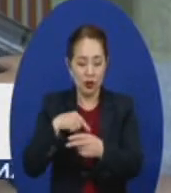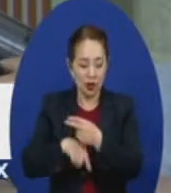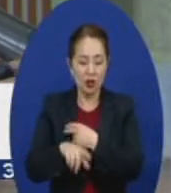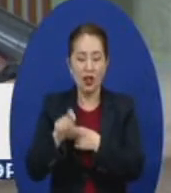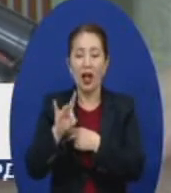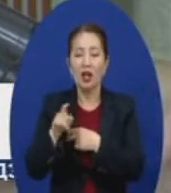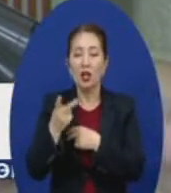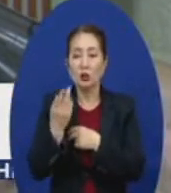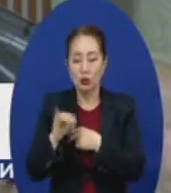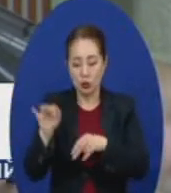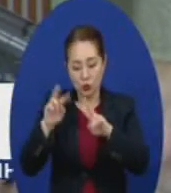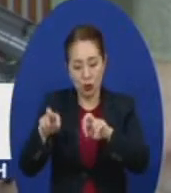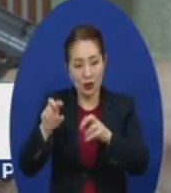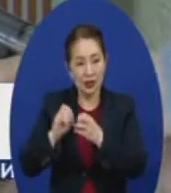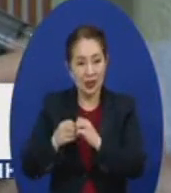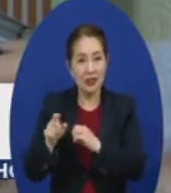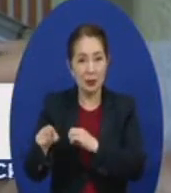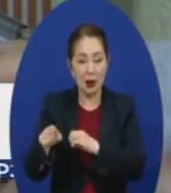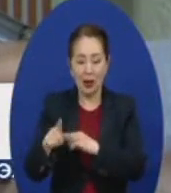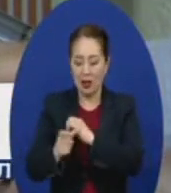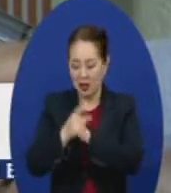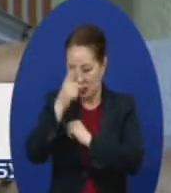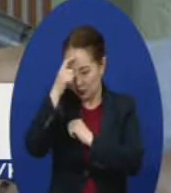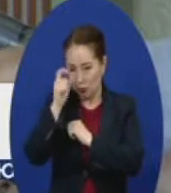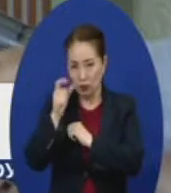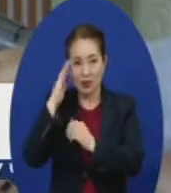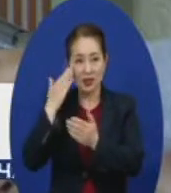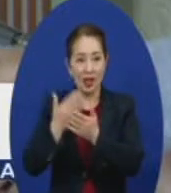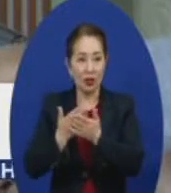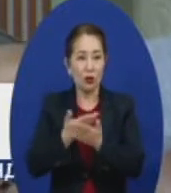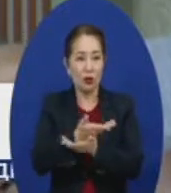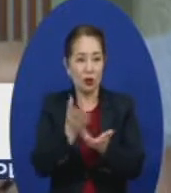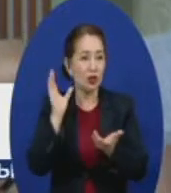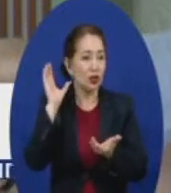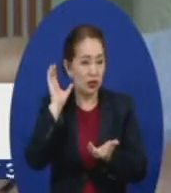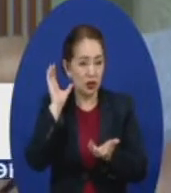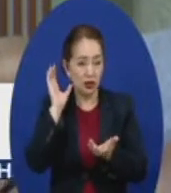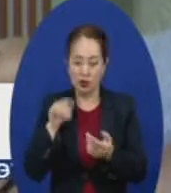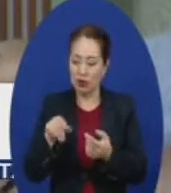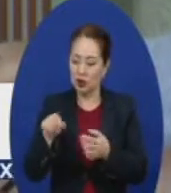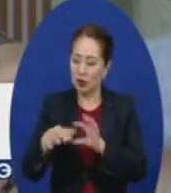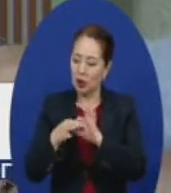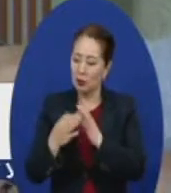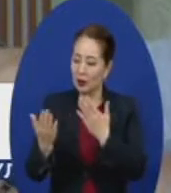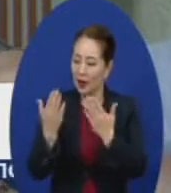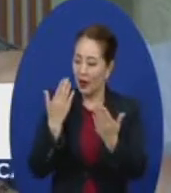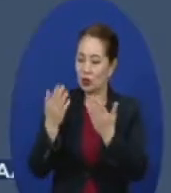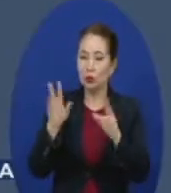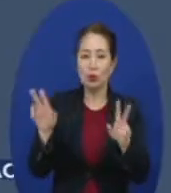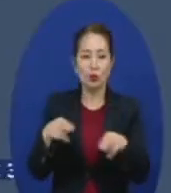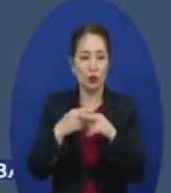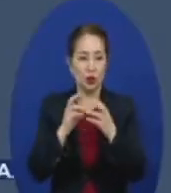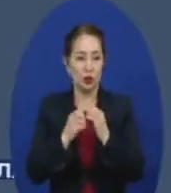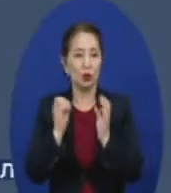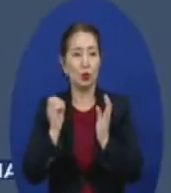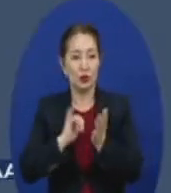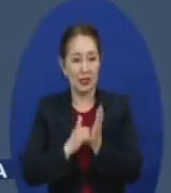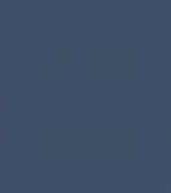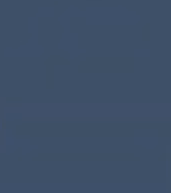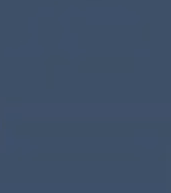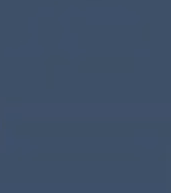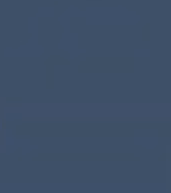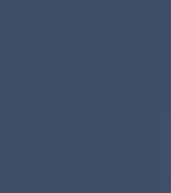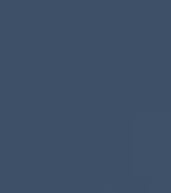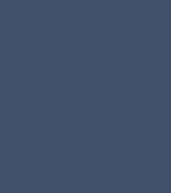эрхцүүлийн судлал хийдэг эрдэмтдийн хэм бас саналуудыг сонслоо. Мэдээж харьцуулсан одоо дүгнэлт хийх учиртай.